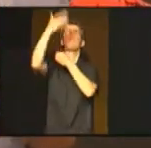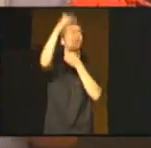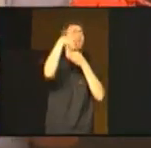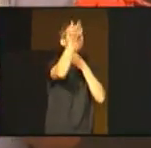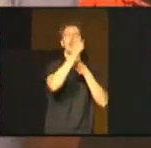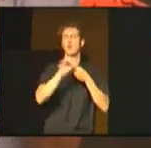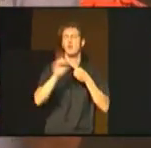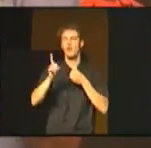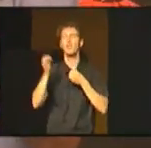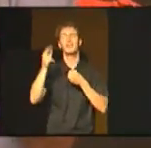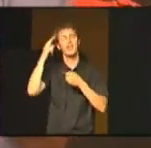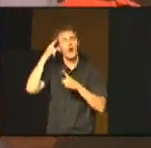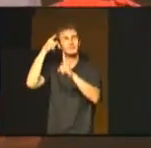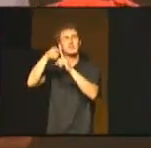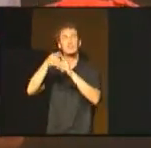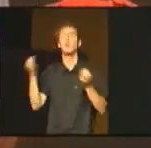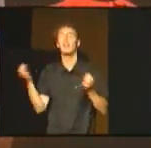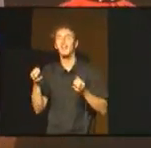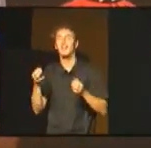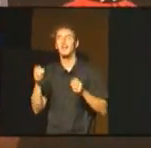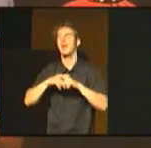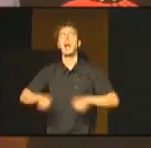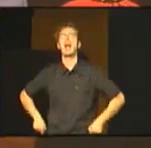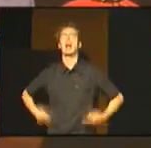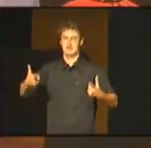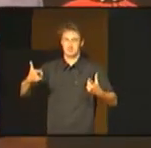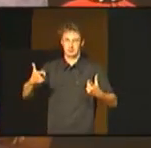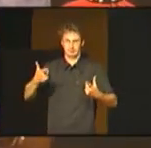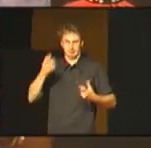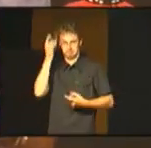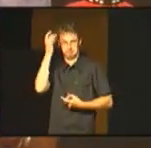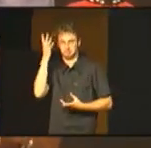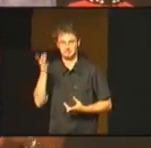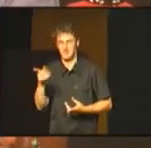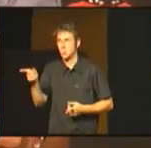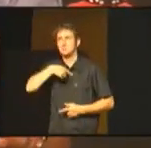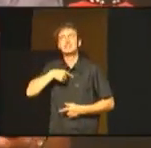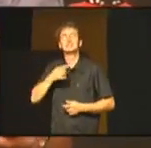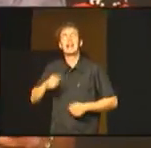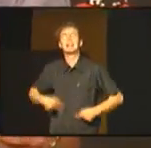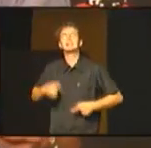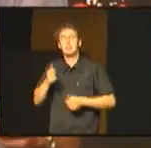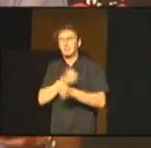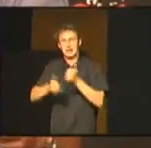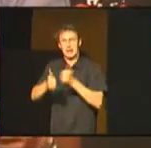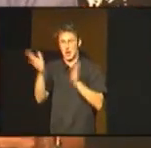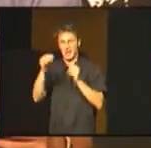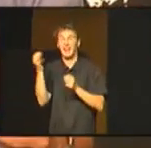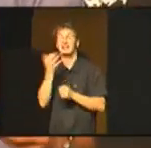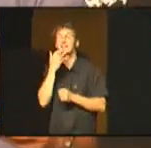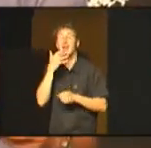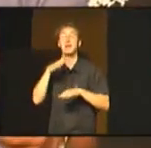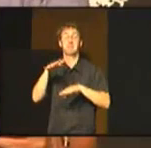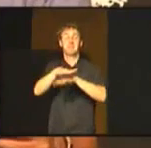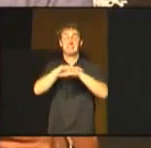es destinen a unes despeses que pocs de nosaltres sentim com prioritàries. Ministeris